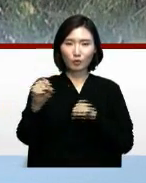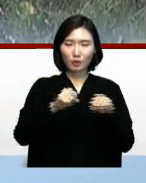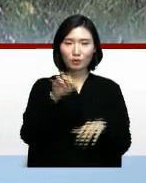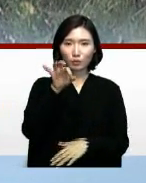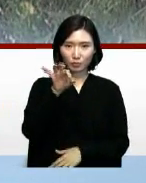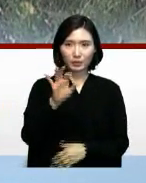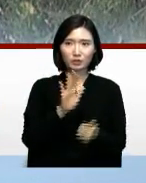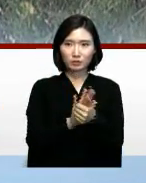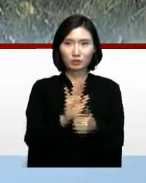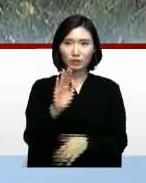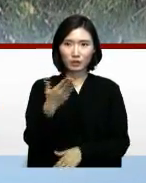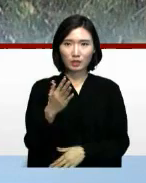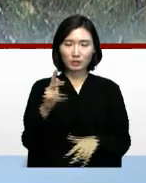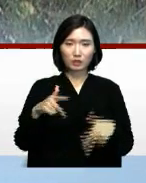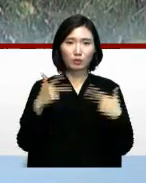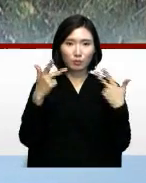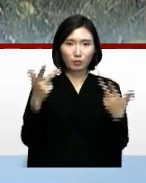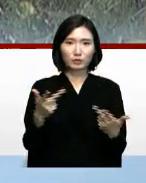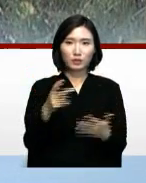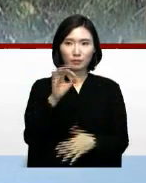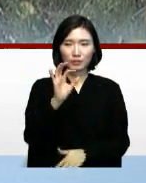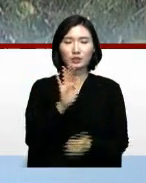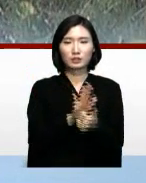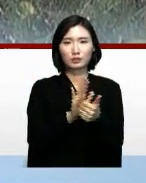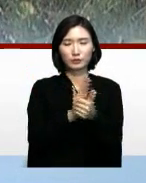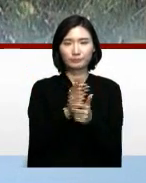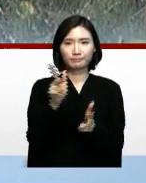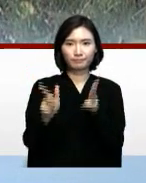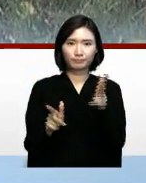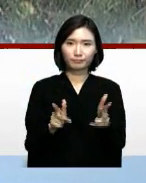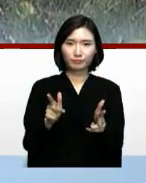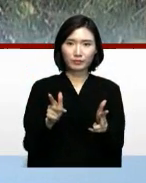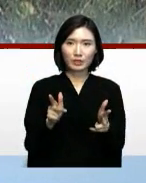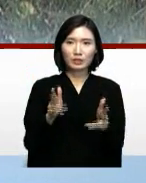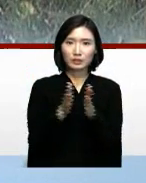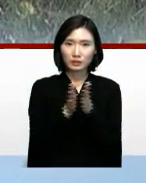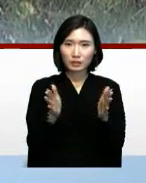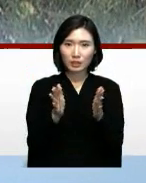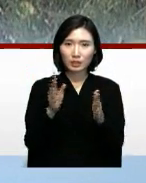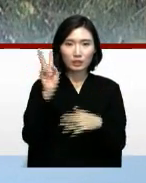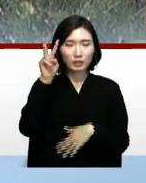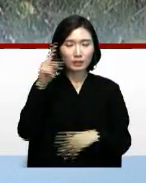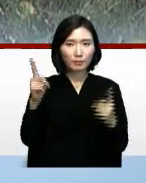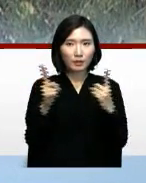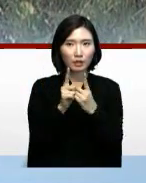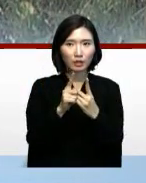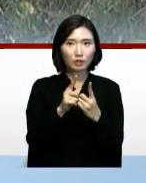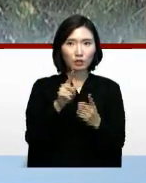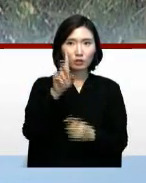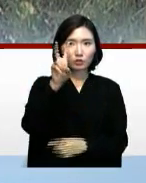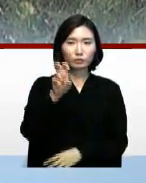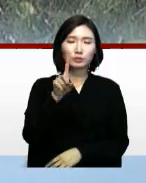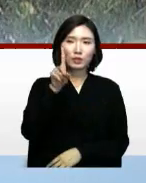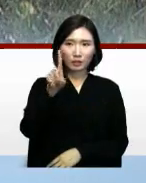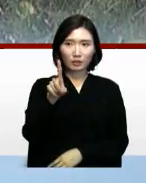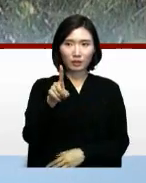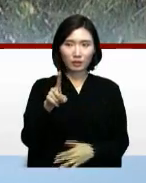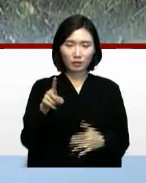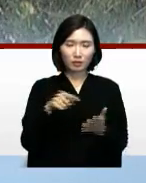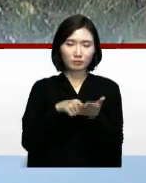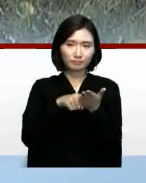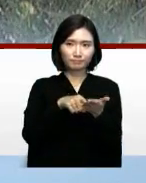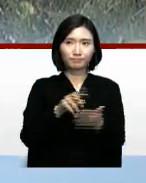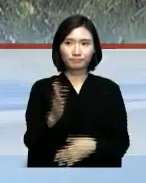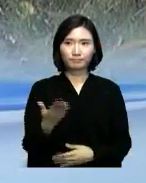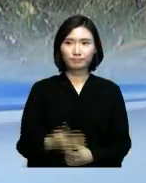거리 담배꽁초 수거 자원봉사 활동비 지원 사업인데요. 사업 시작 이틀 만에 21건이 접수됐습니다.